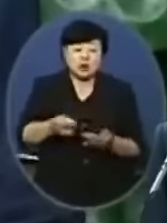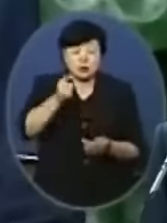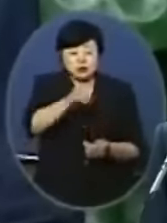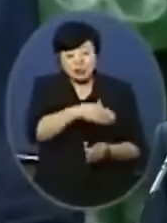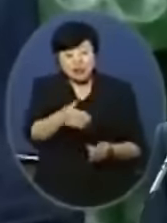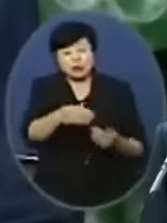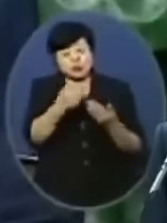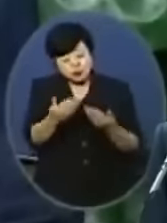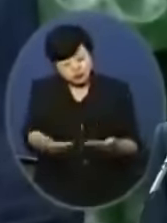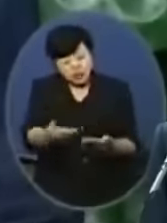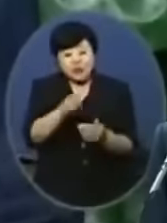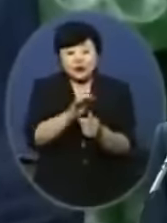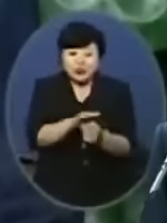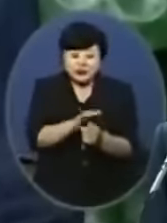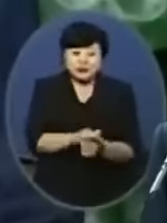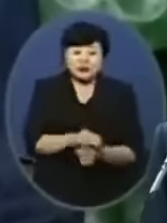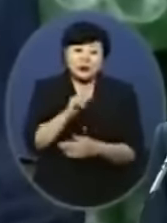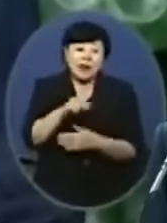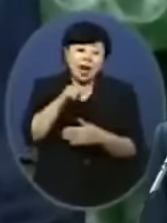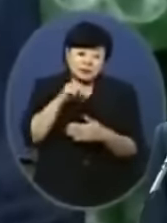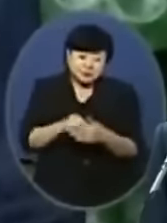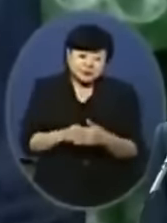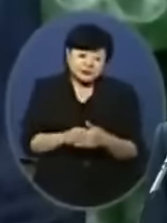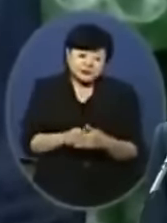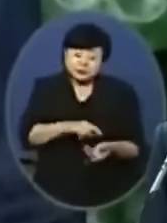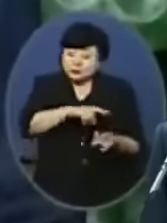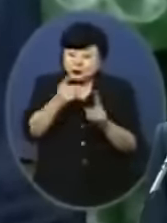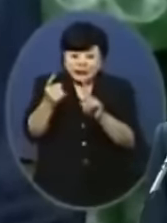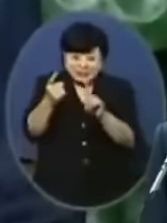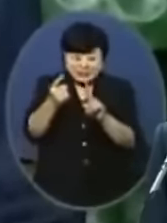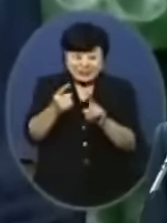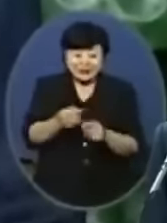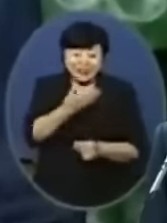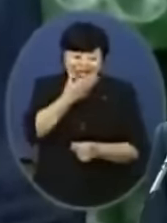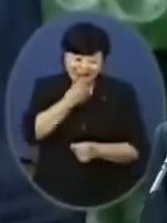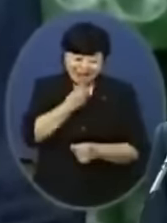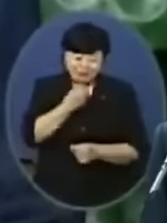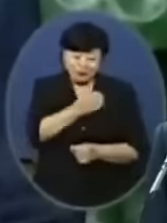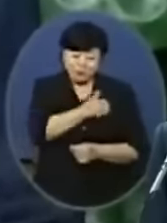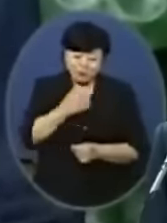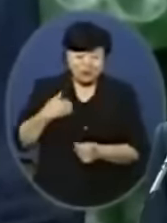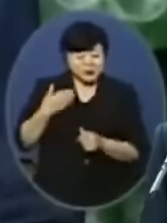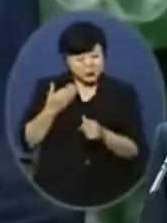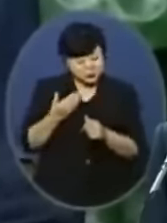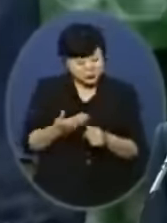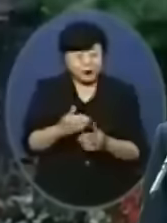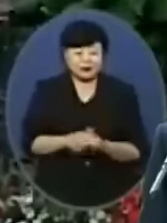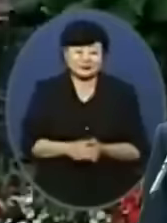물가에 가서 쉬게 해주시고 마음을 소생시켜서 행복하고 만족하게 해주시고